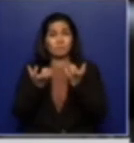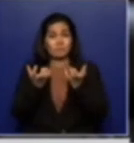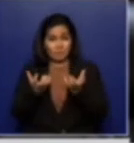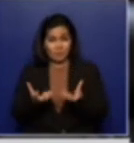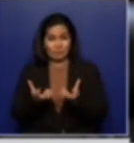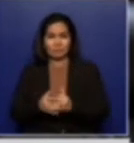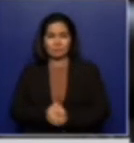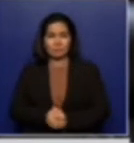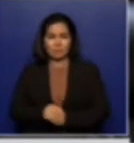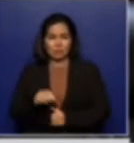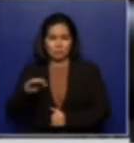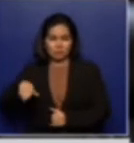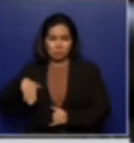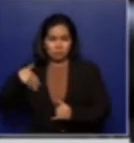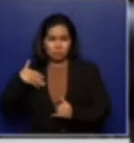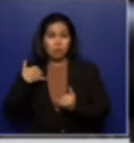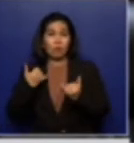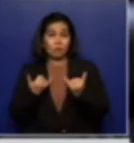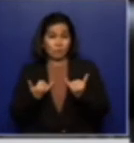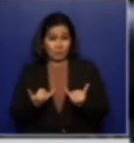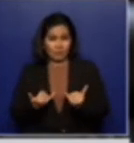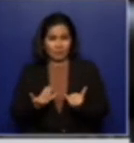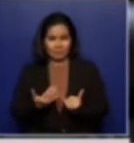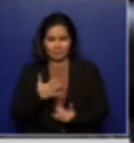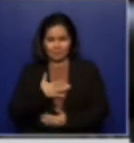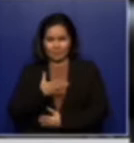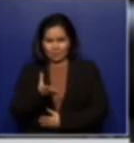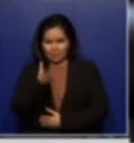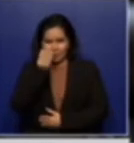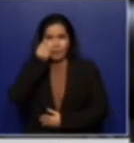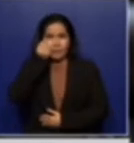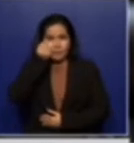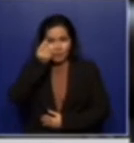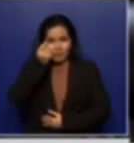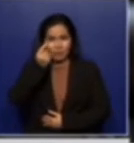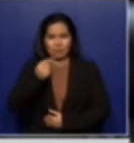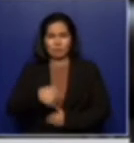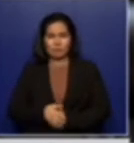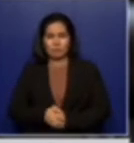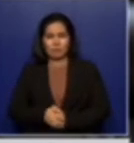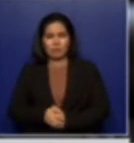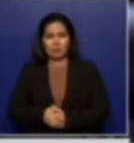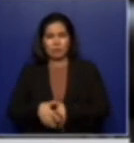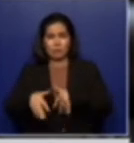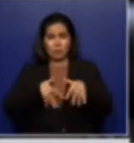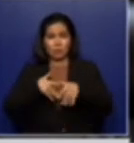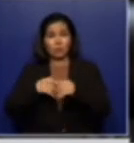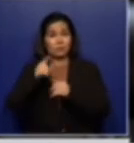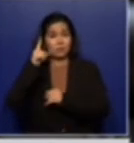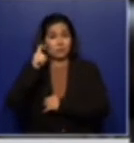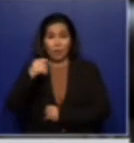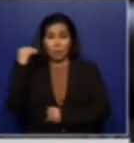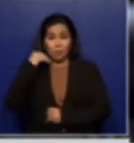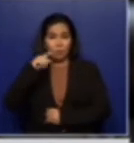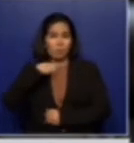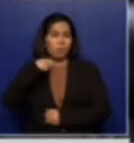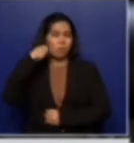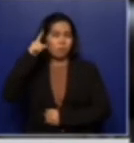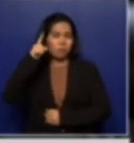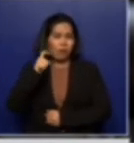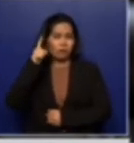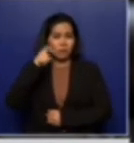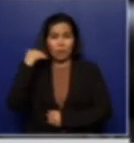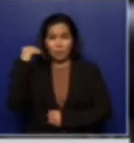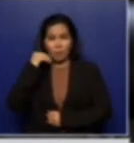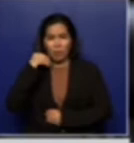ถึงวันนี้ผมเข้าใจดีนะครับว่าพี่น้องประชาชนนั้นก็ผูกคอตายเป็นรายวันเท่าที่ผ่านมาเป็นอย่างไร